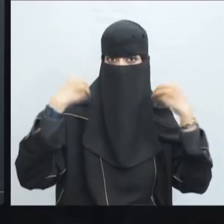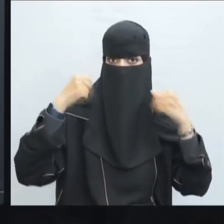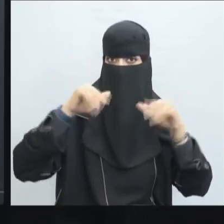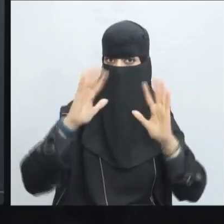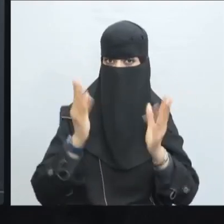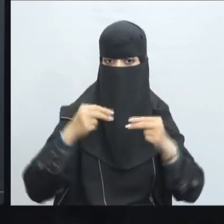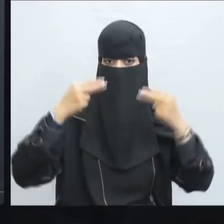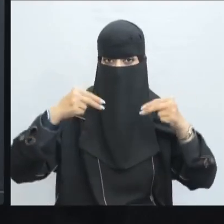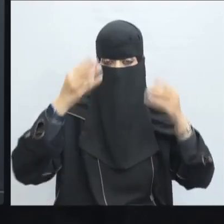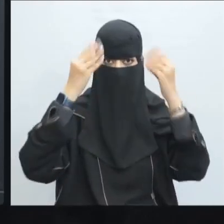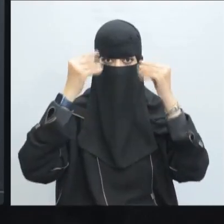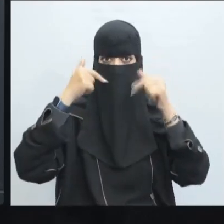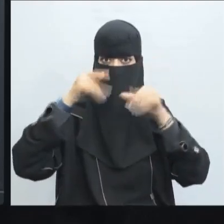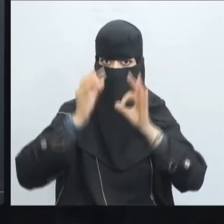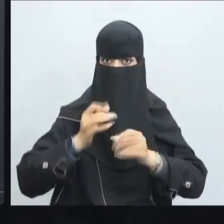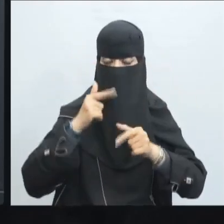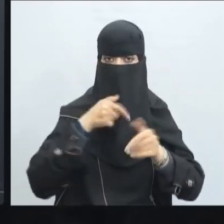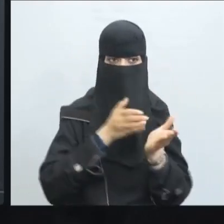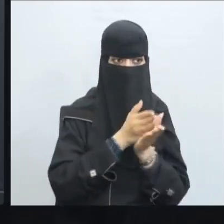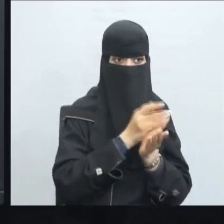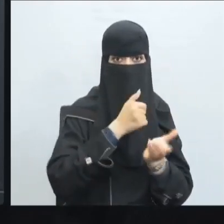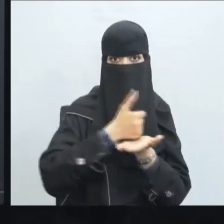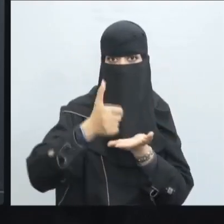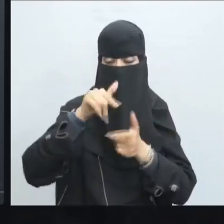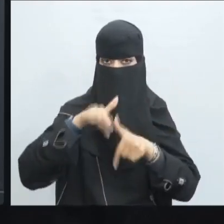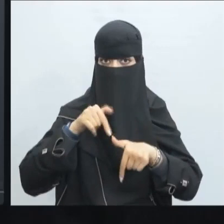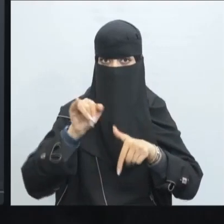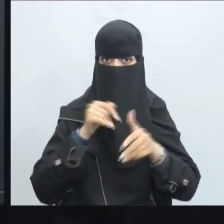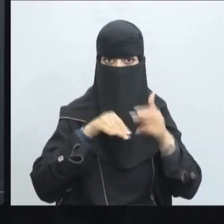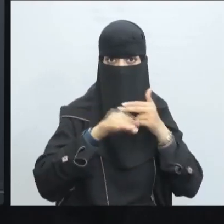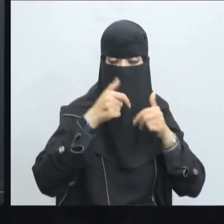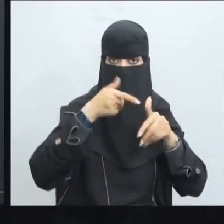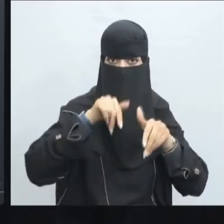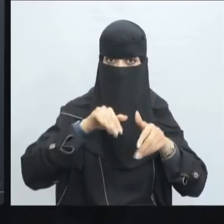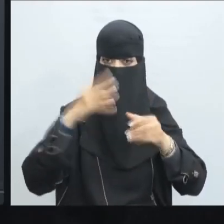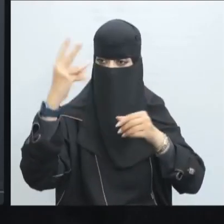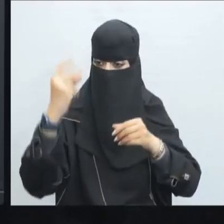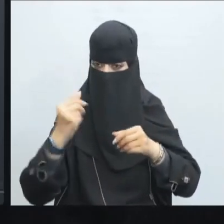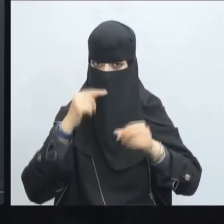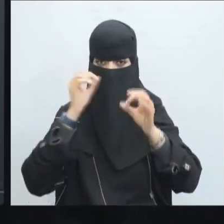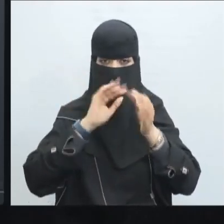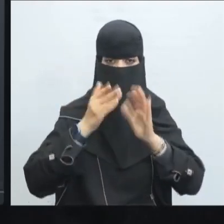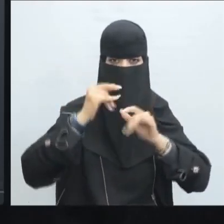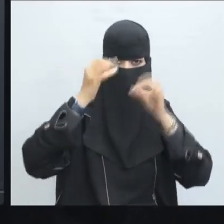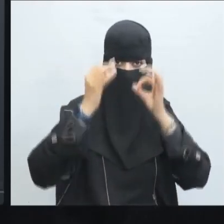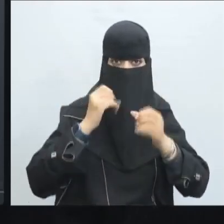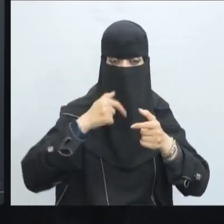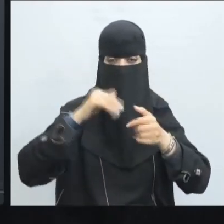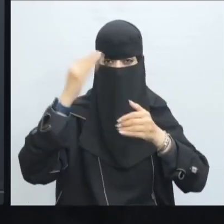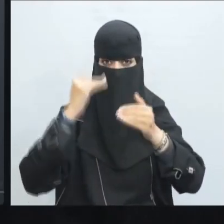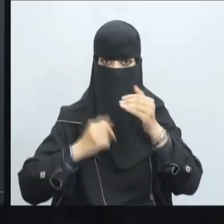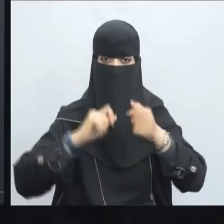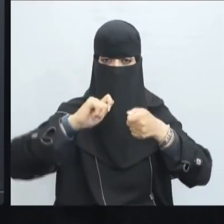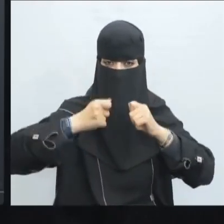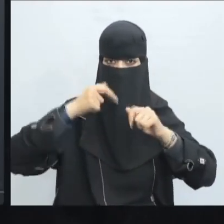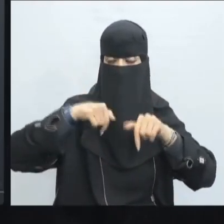ك الفعاليه ولكن بالتاكيد هنالك طرق واساليب من خلالها نقلل عدم اليقين ونقلل التعقيد وبالتالي